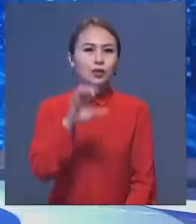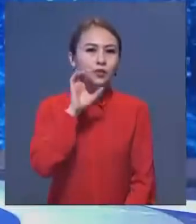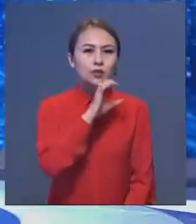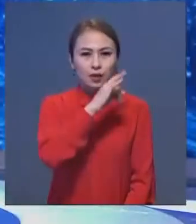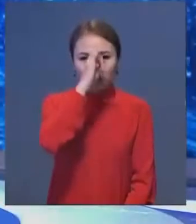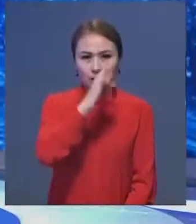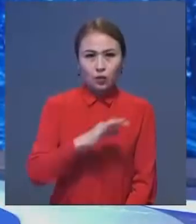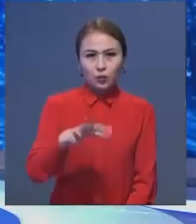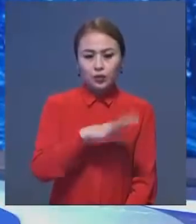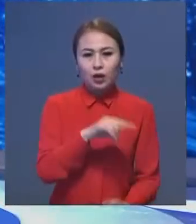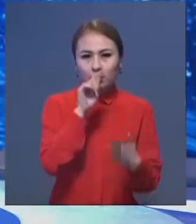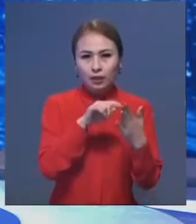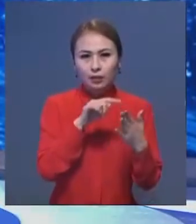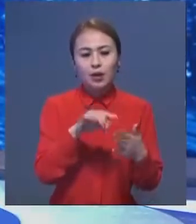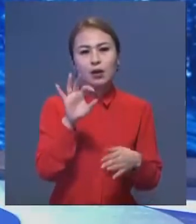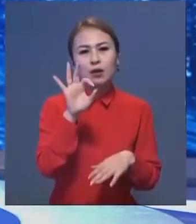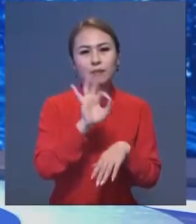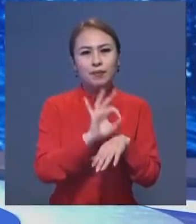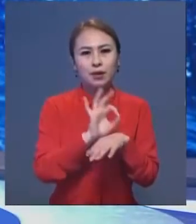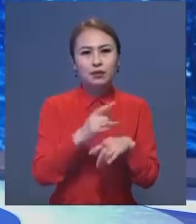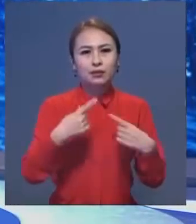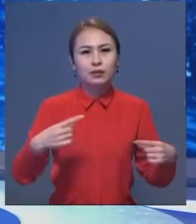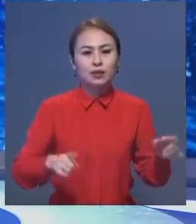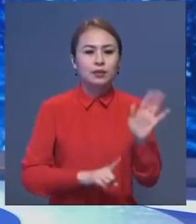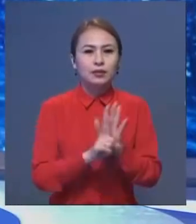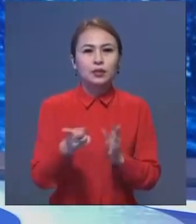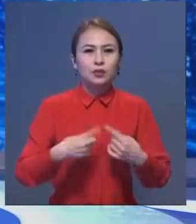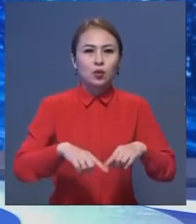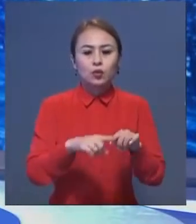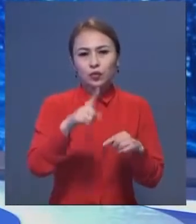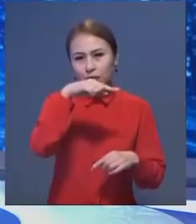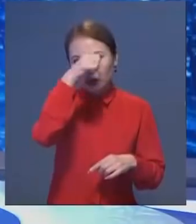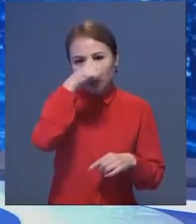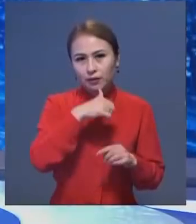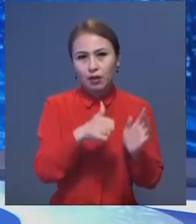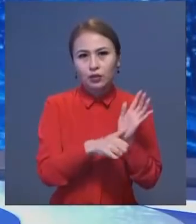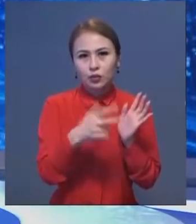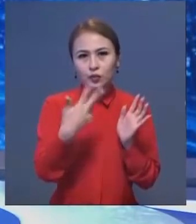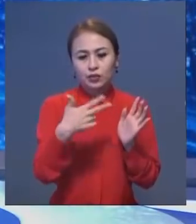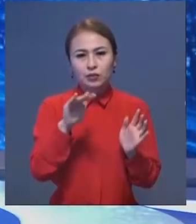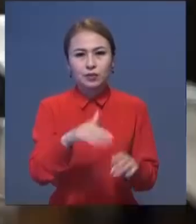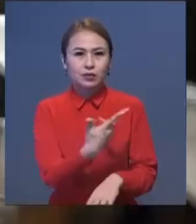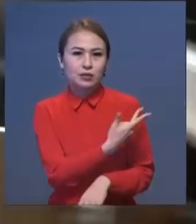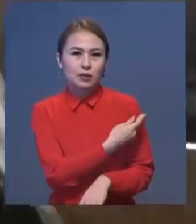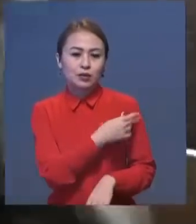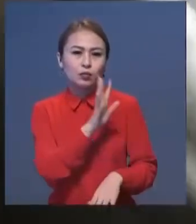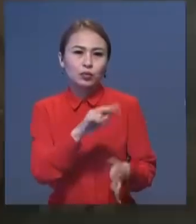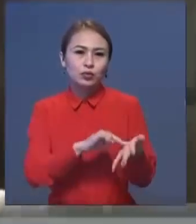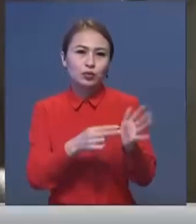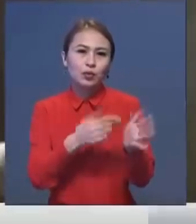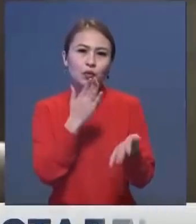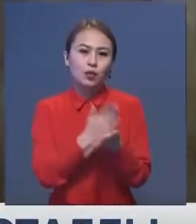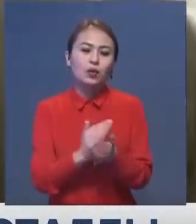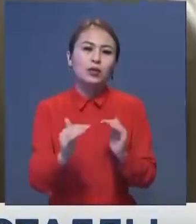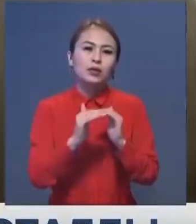Солтүстік Қазақстан облысында құс тұмауына қарсы шаралар басталды. Өңірде осы айда 630 мың вакцина салынады деп жоспарланып